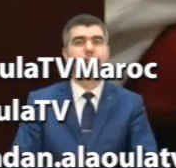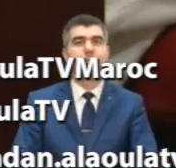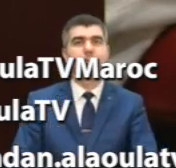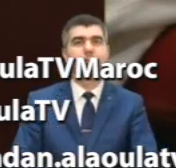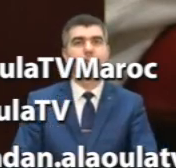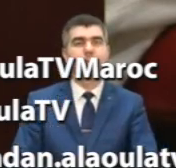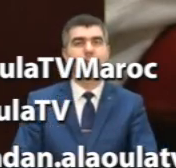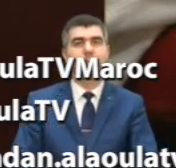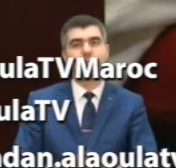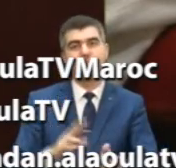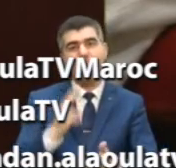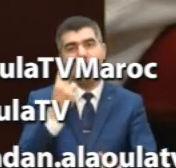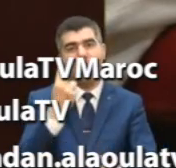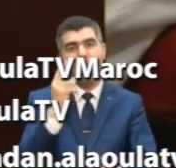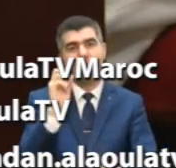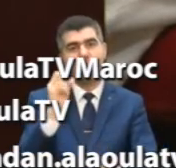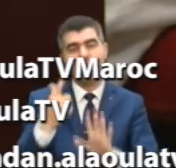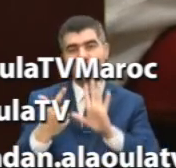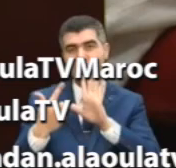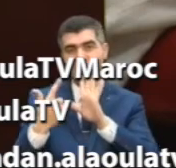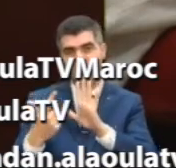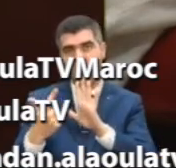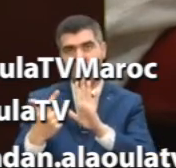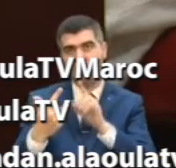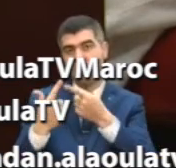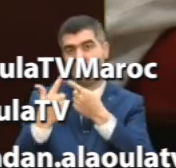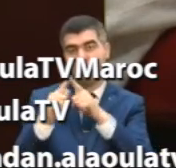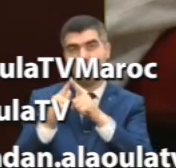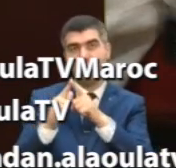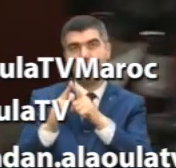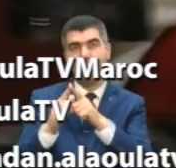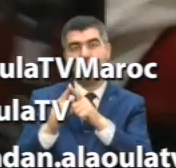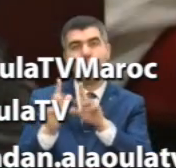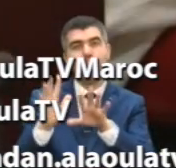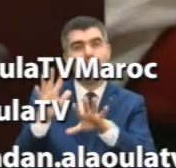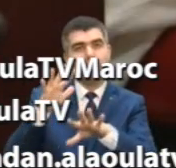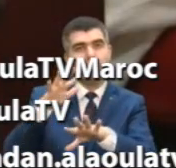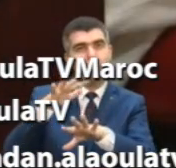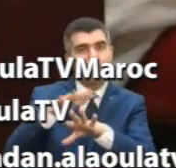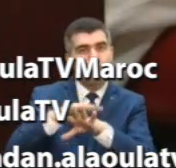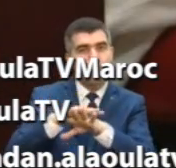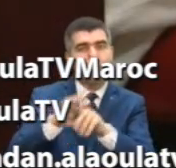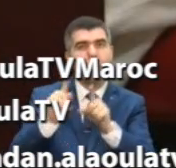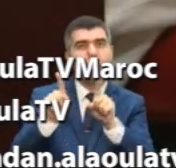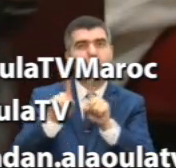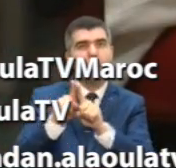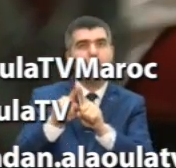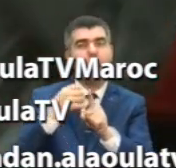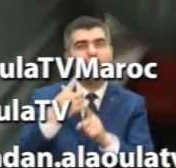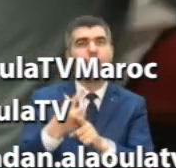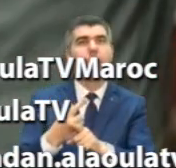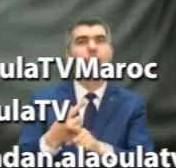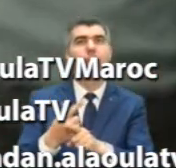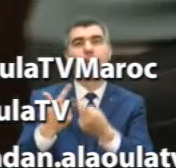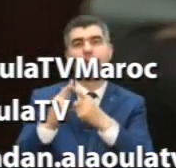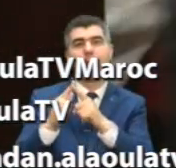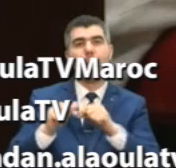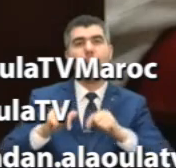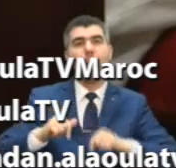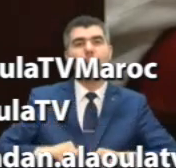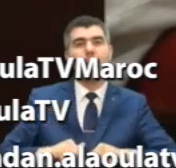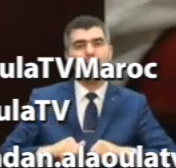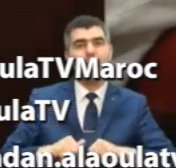حصل في 2007 ونتيجة ديال واحد الجميع ديال واحد العدد ديال المؤسسات تابعة لوزارة